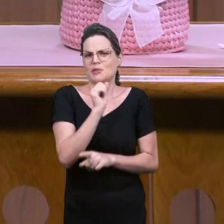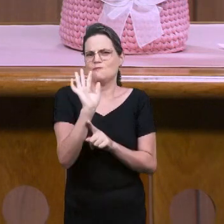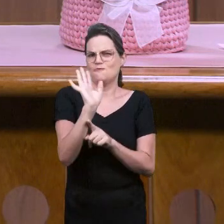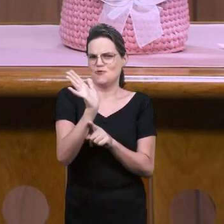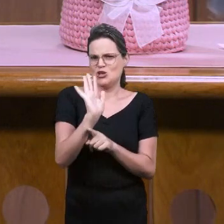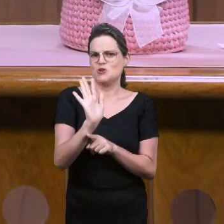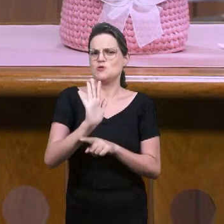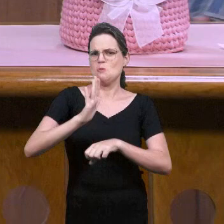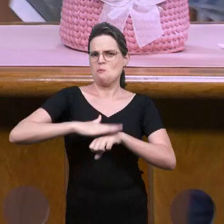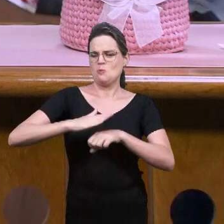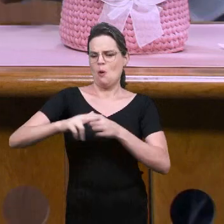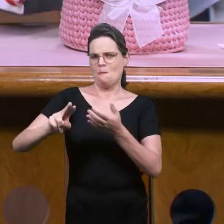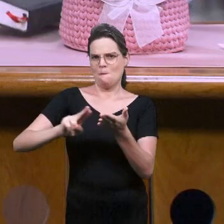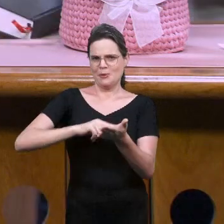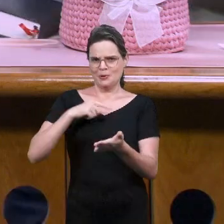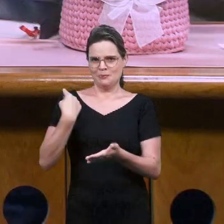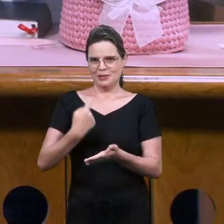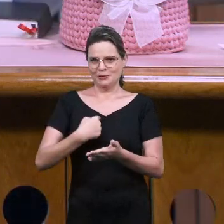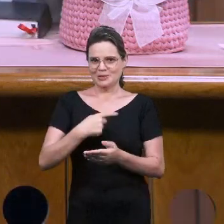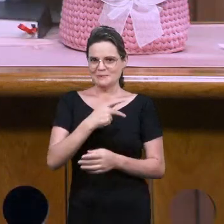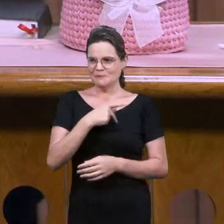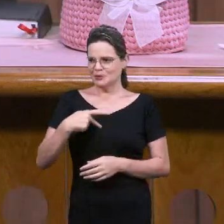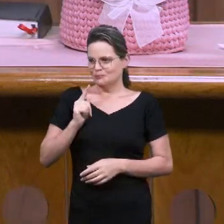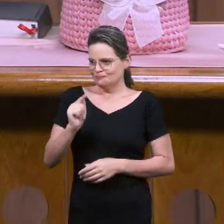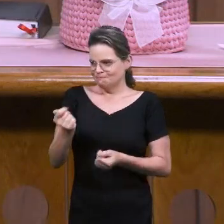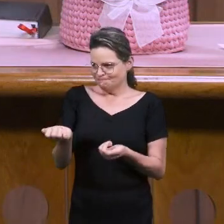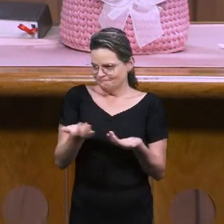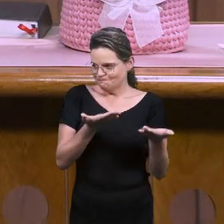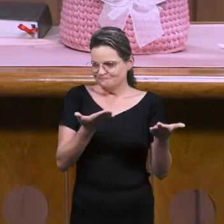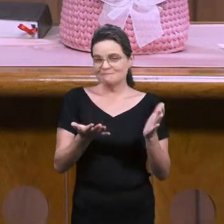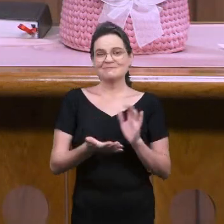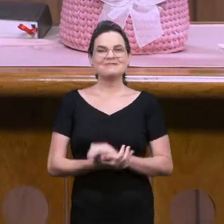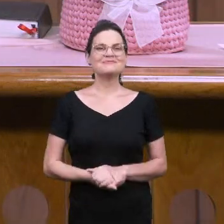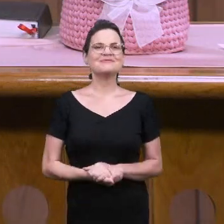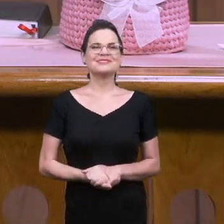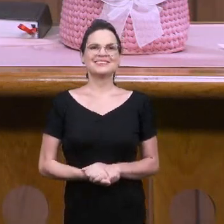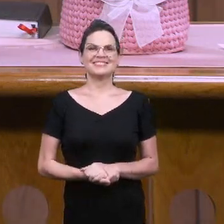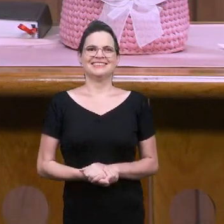vidéos de nos frères qui nous ont envoyés. Pasteur José Tigueiros.